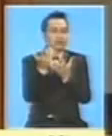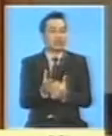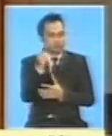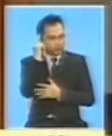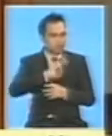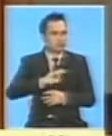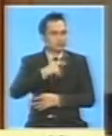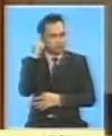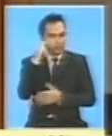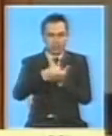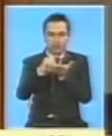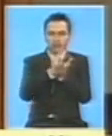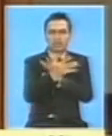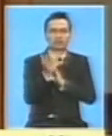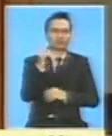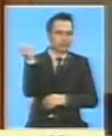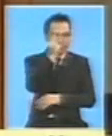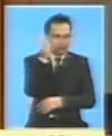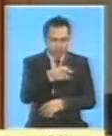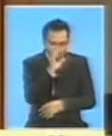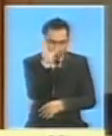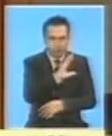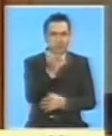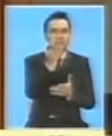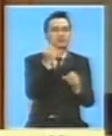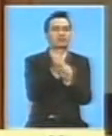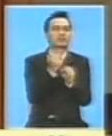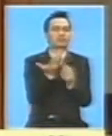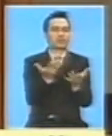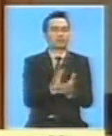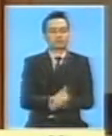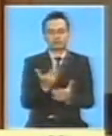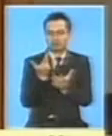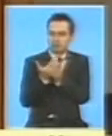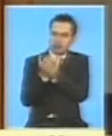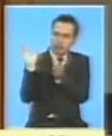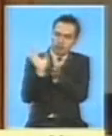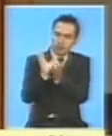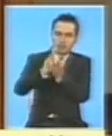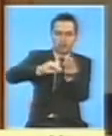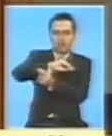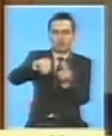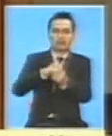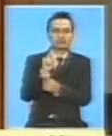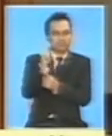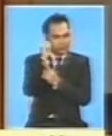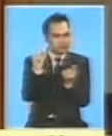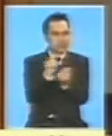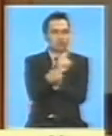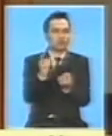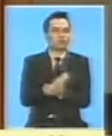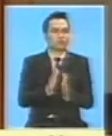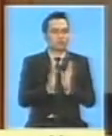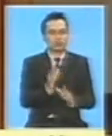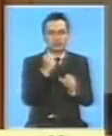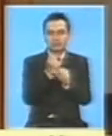ยมแก้ที่ทำไงไปเที่ยวยังไงไม่เมาเสียทั้งมูลค่ามหาศาลนะครับเศรษฐกิจสังคมเจ้าที่เหน็ดเห